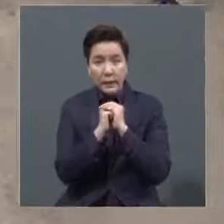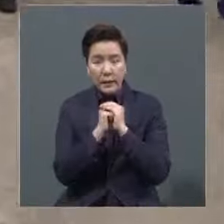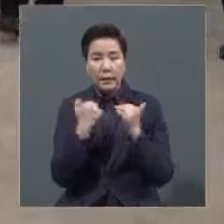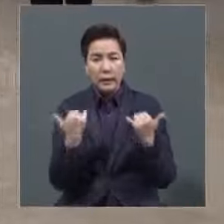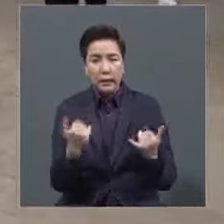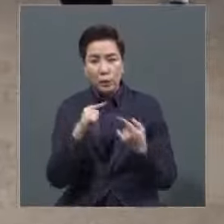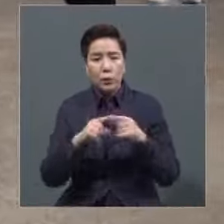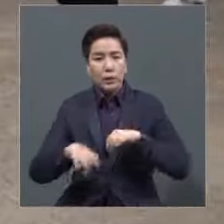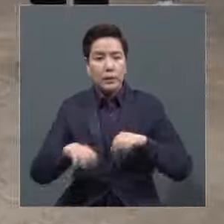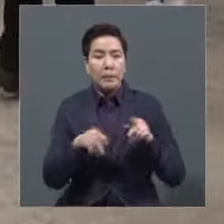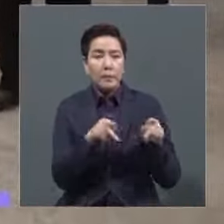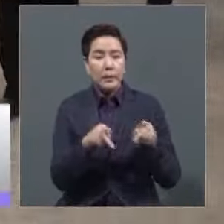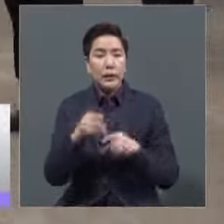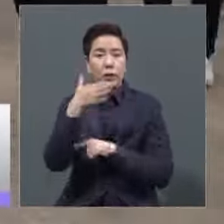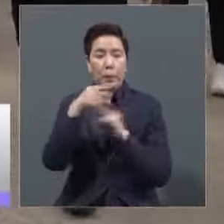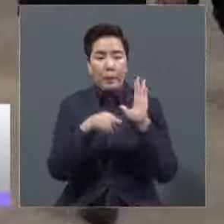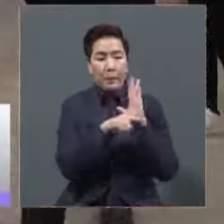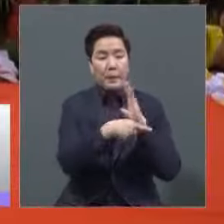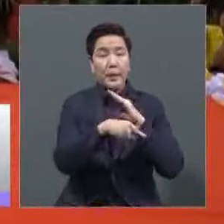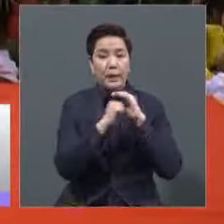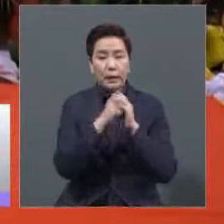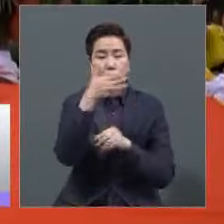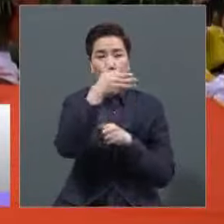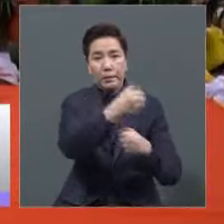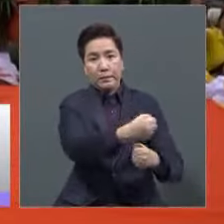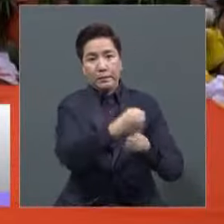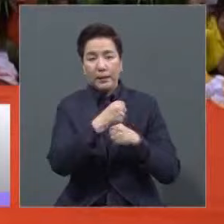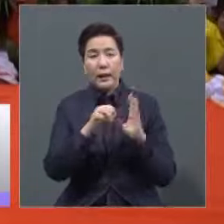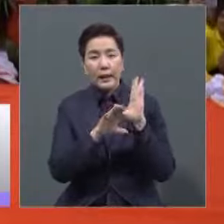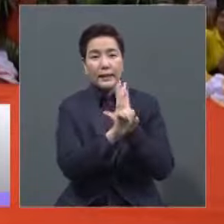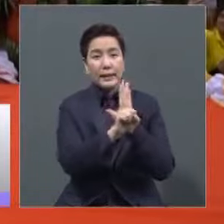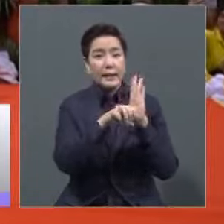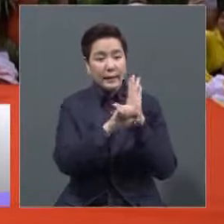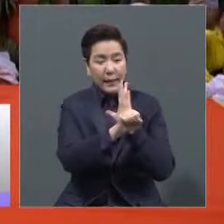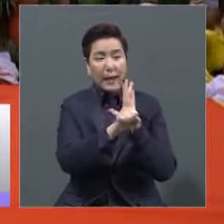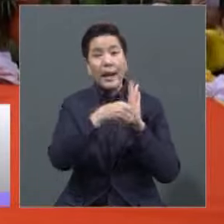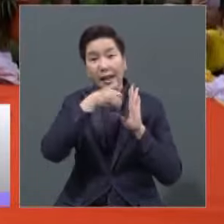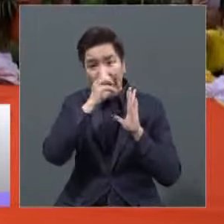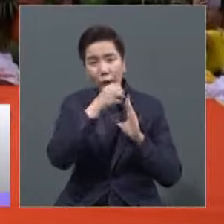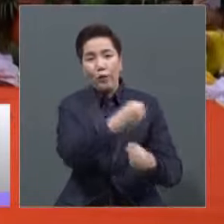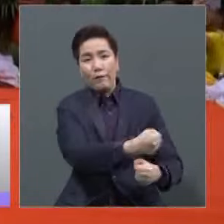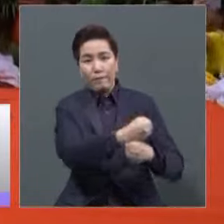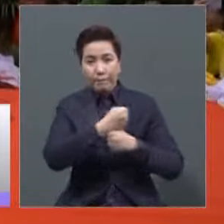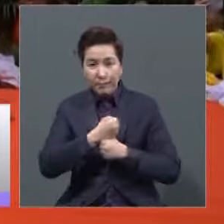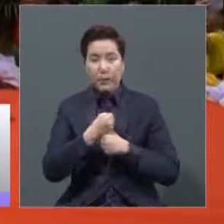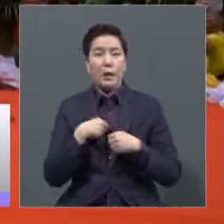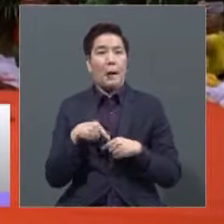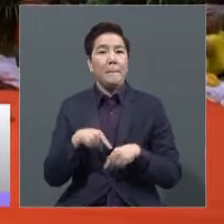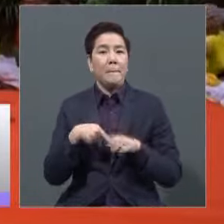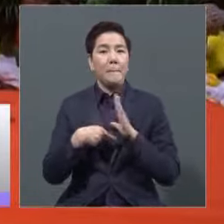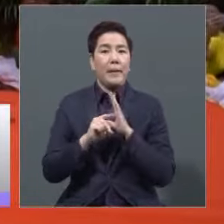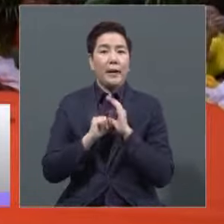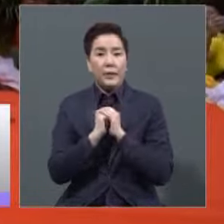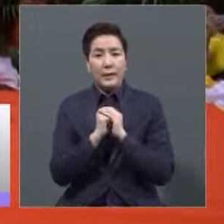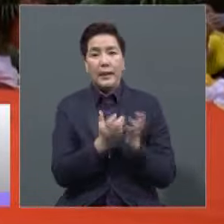คะก็มีการจัดพิธีรับมอบธงตราสัญลักษณ์งานเฉลิมพระเกียรติจากจังหวัดสระแก้วโดยมีนายรณรงค์นครจินดาผู้ว่าราชการจังหวัดป